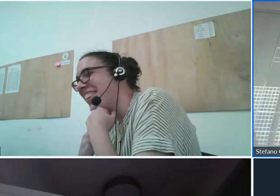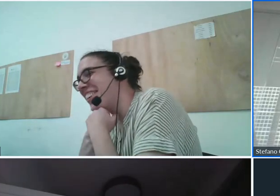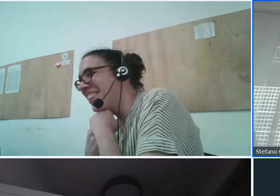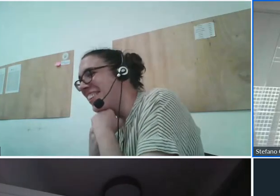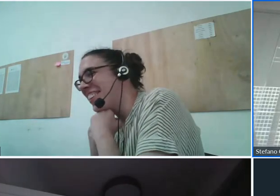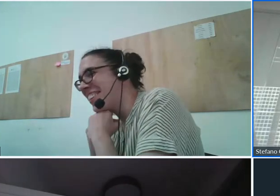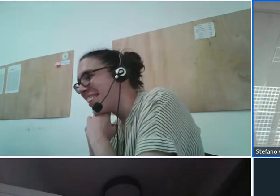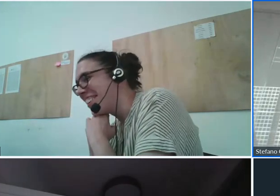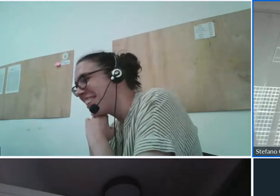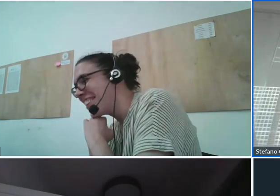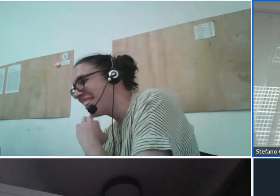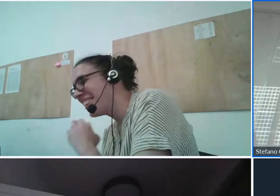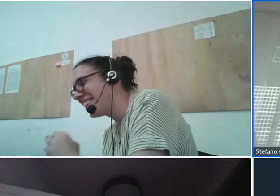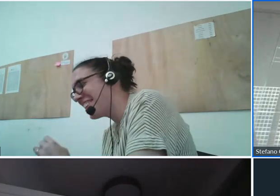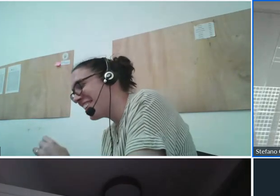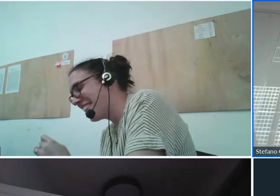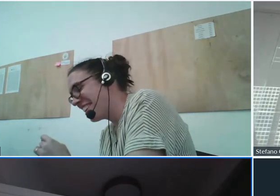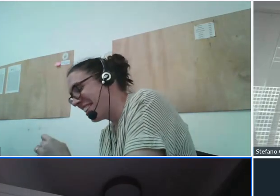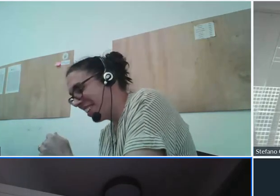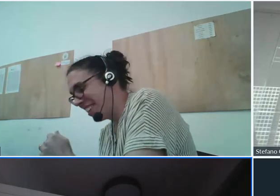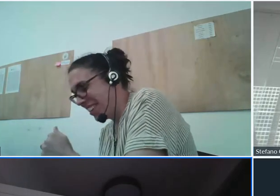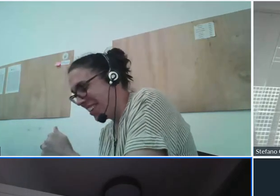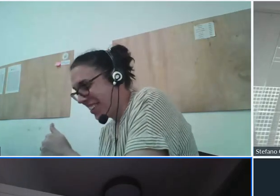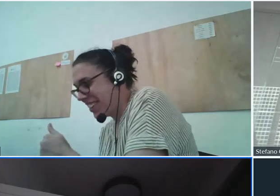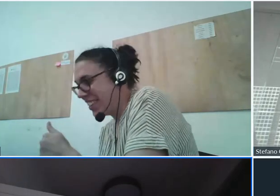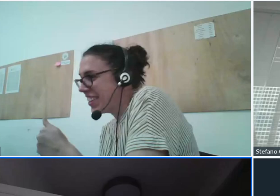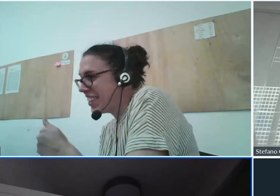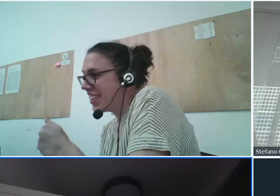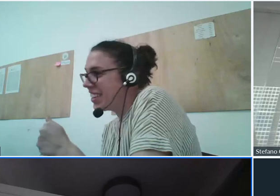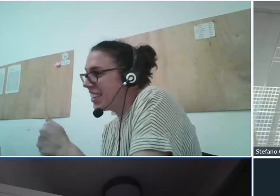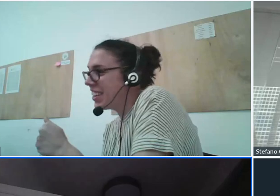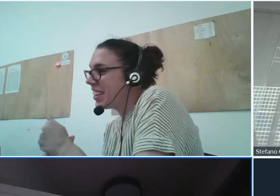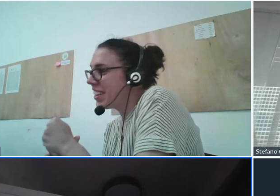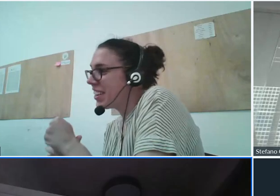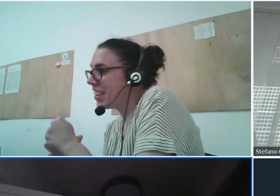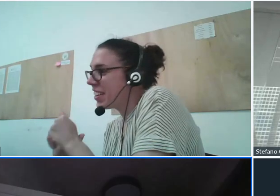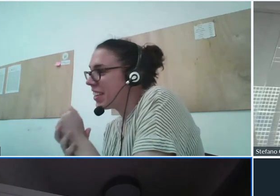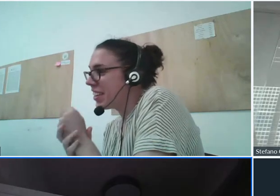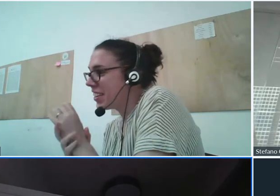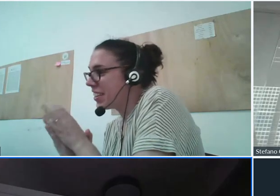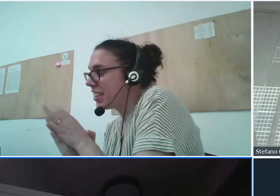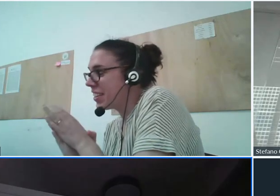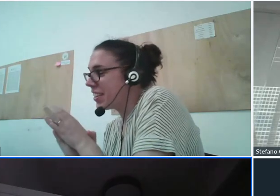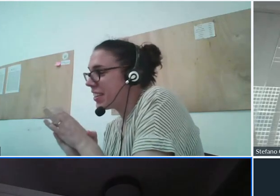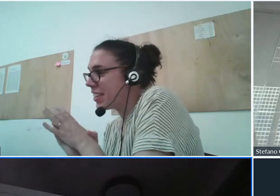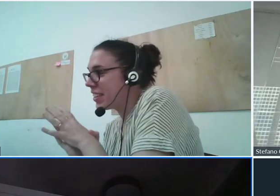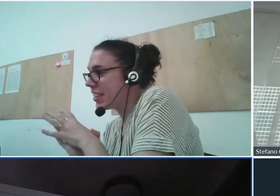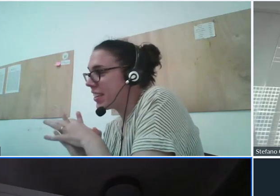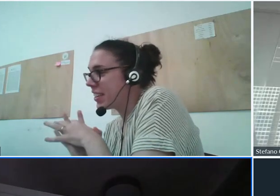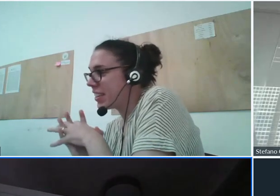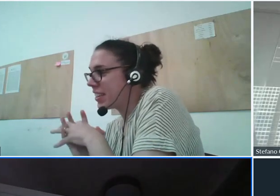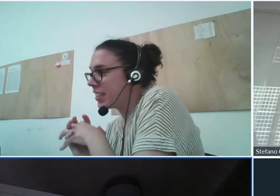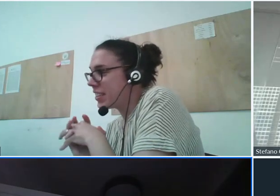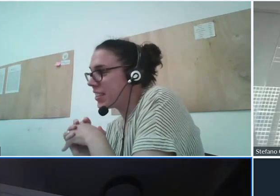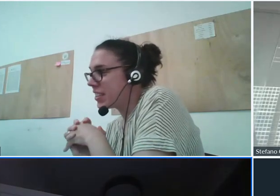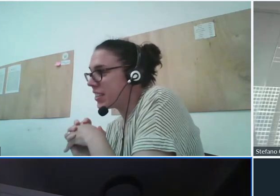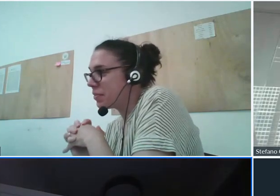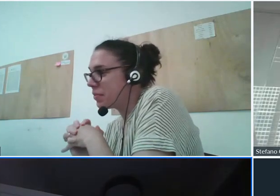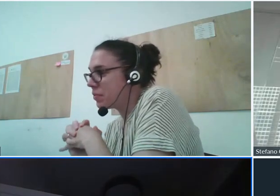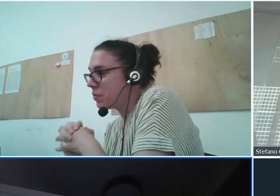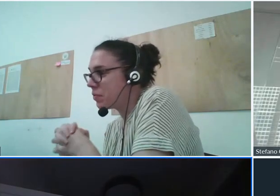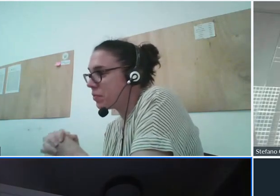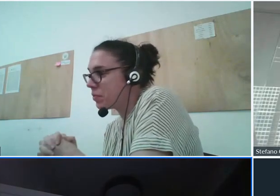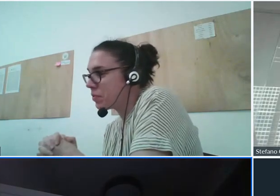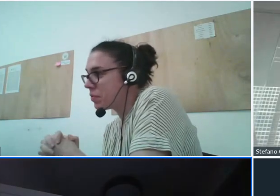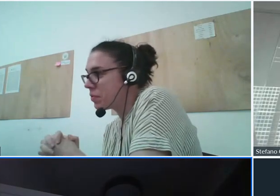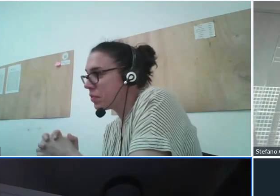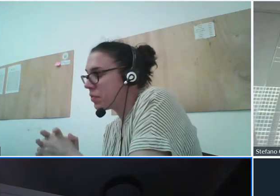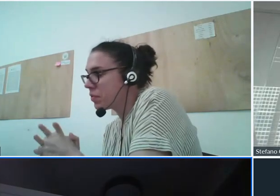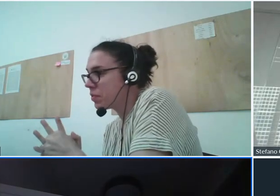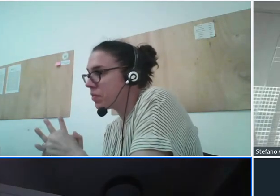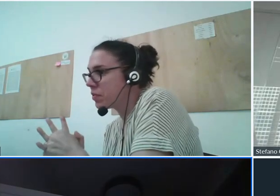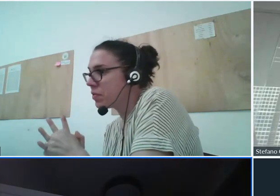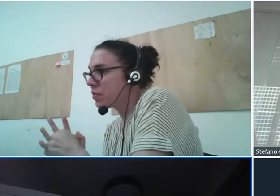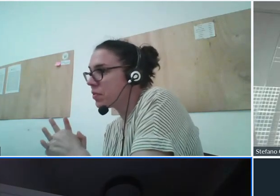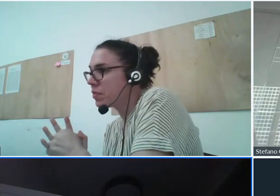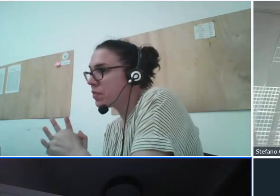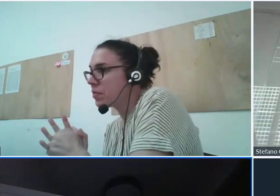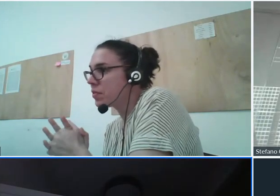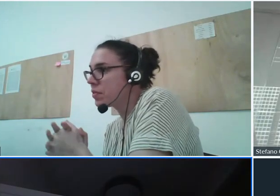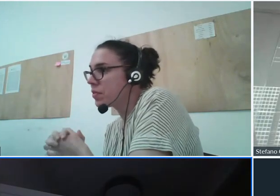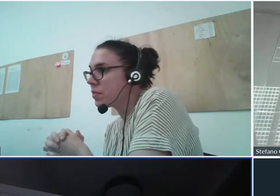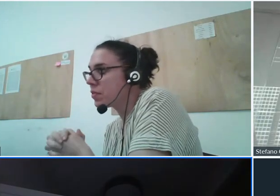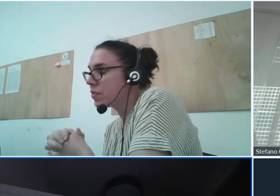dire, non si finisce più. No, questo è un problema bloccante alle volte, no? Molto questo bloccante. È importante creare degli standard